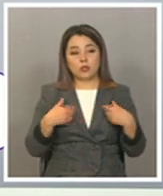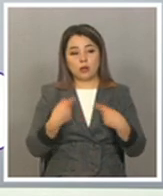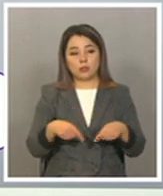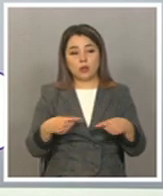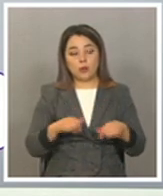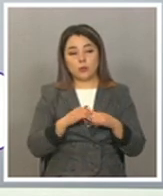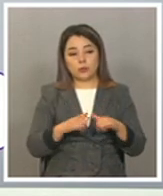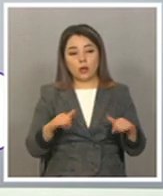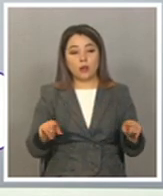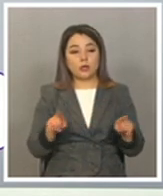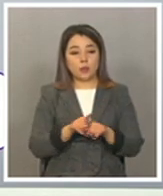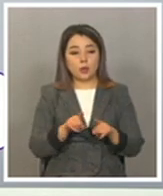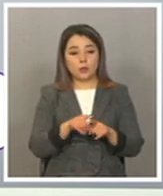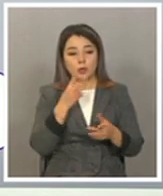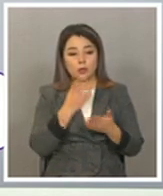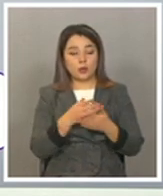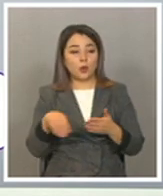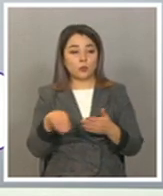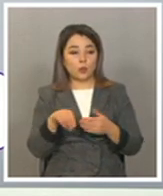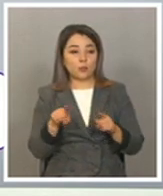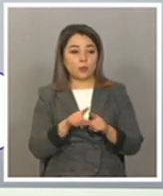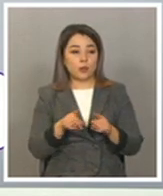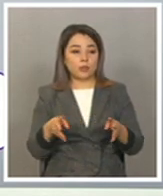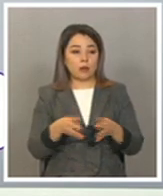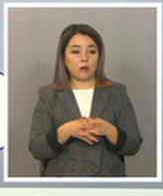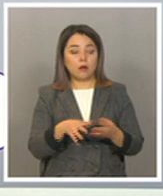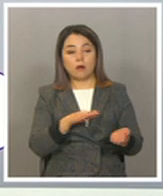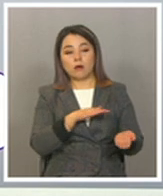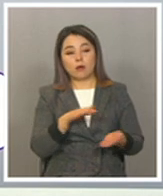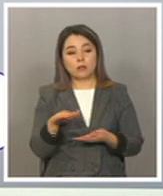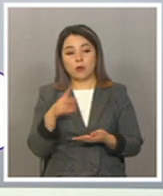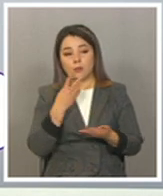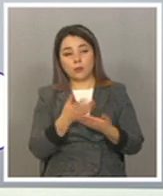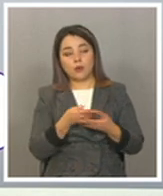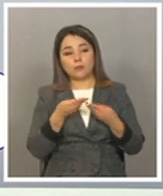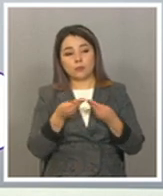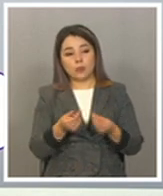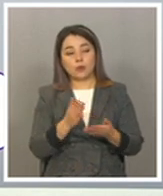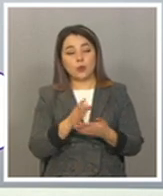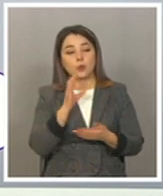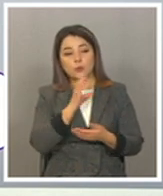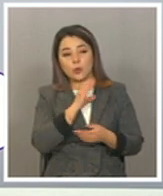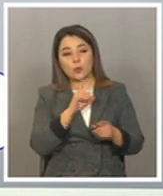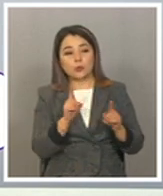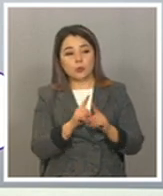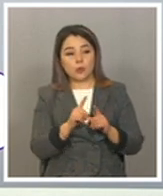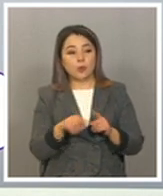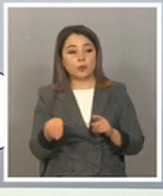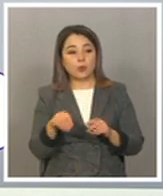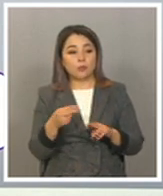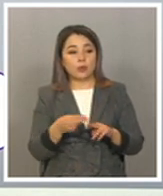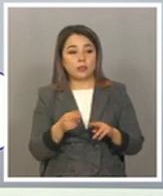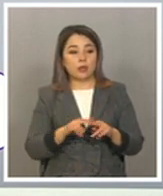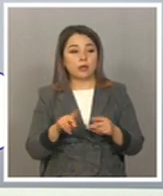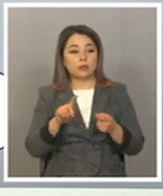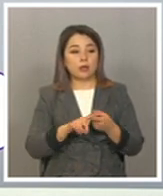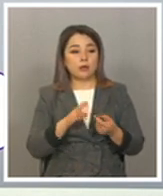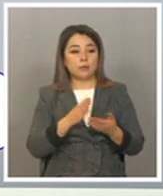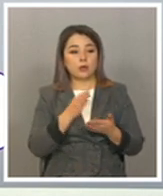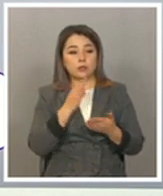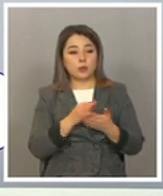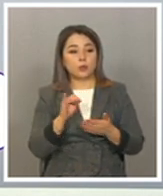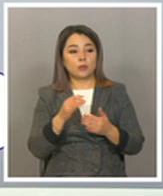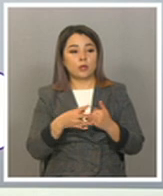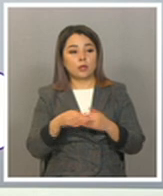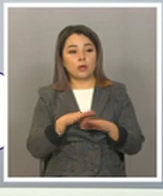осы бірінші топырақ кескіні мен қалыңдығына тікелей әсер етеді. Яғни солтүстіктегі топырақ кескінін оңтүстік